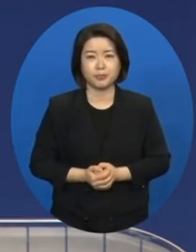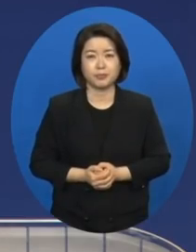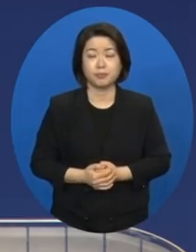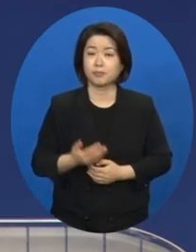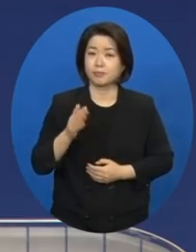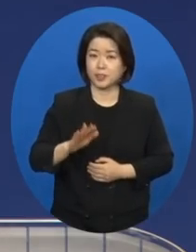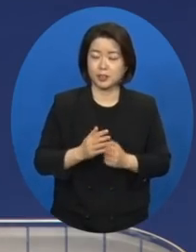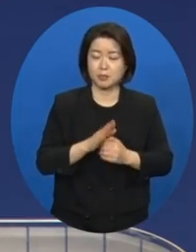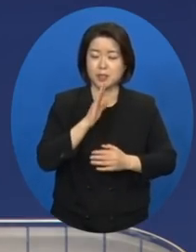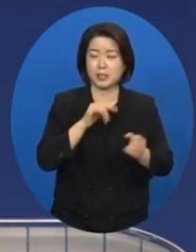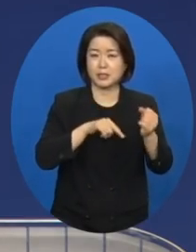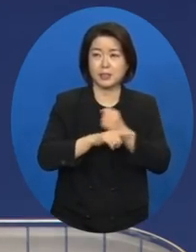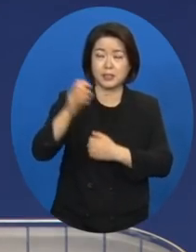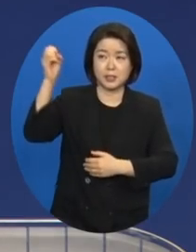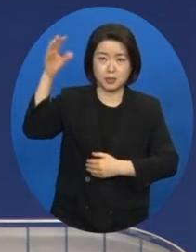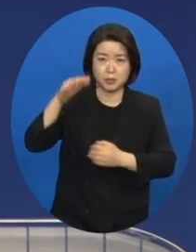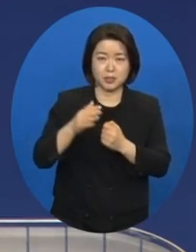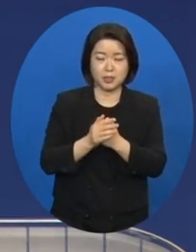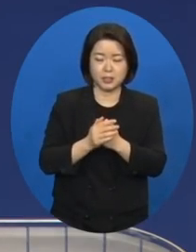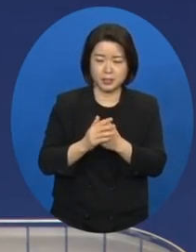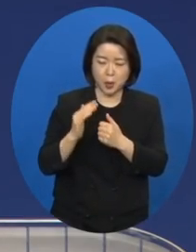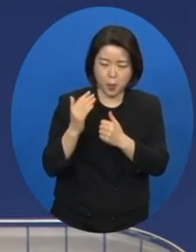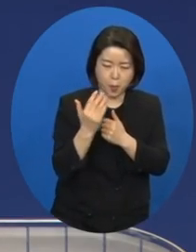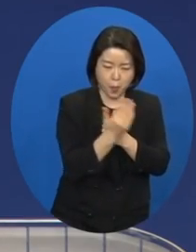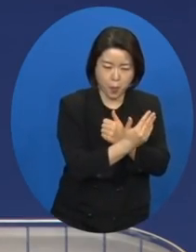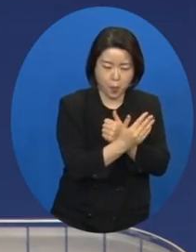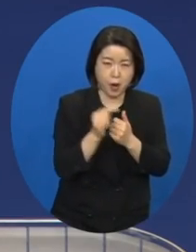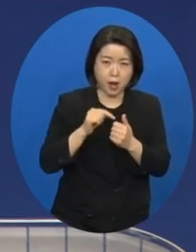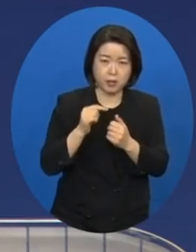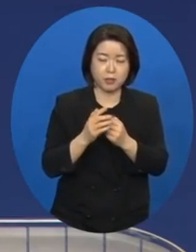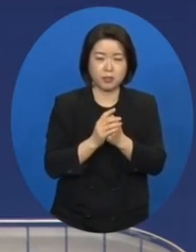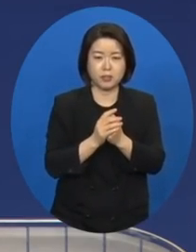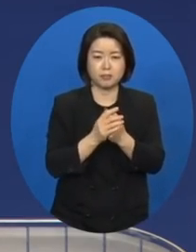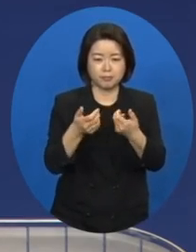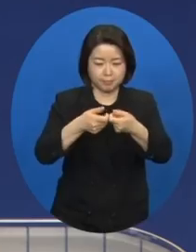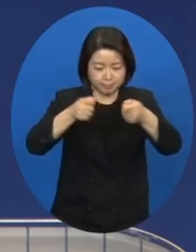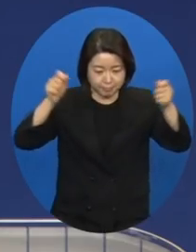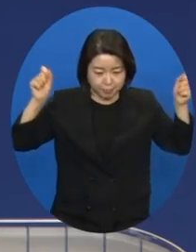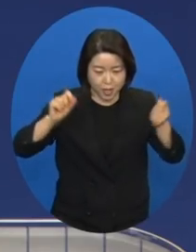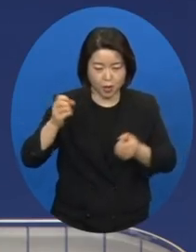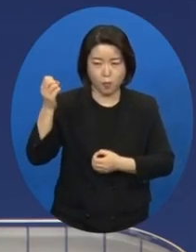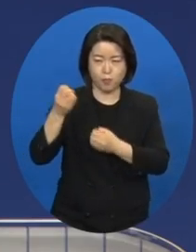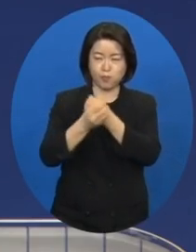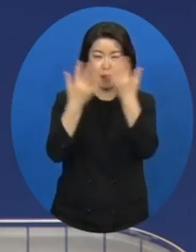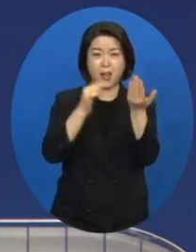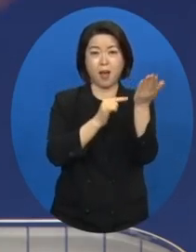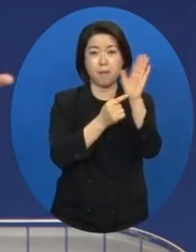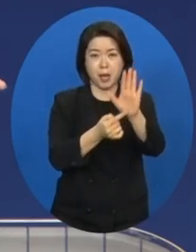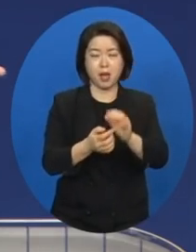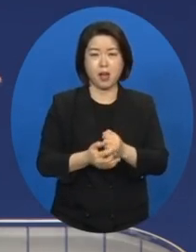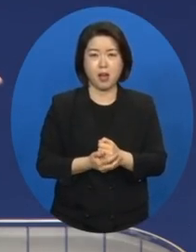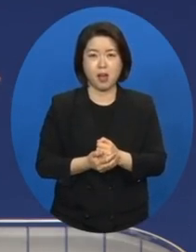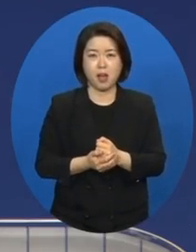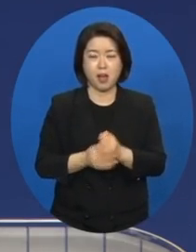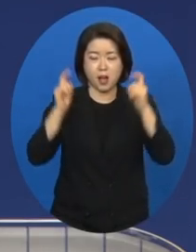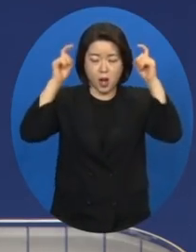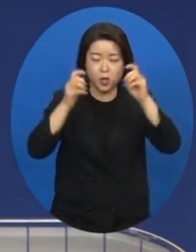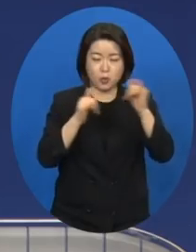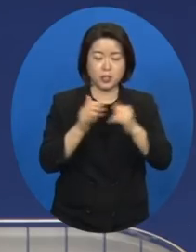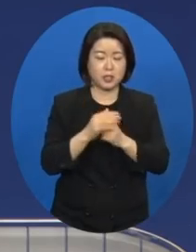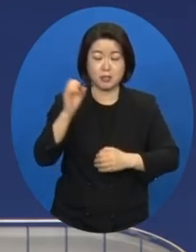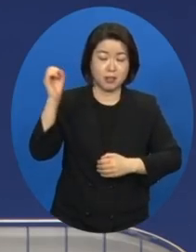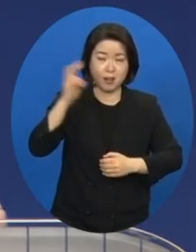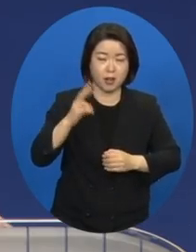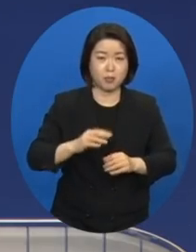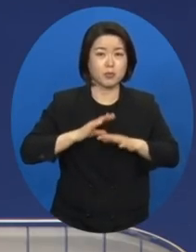그러나 진리의 빛은 그 감추어졌던 것을 환히 드러냅니다. 목자처럼 그러면서 갑자기 놀라게 되는 거예요.